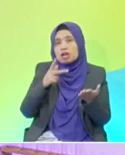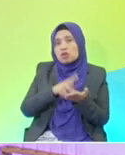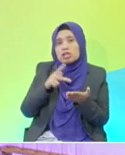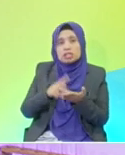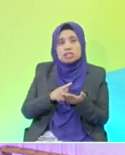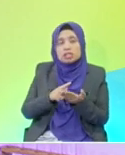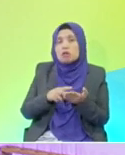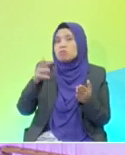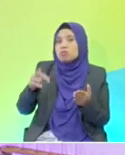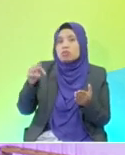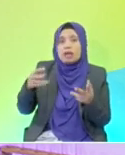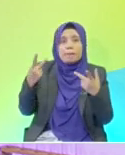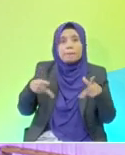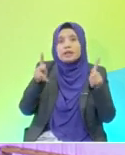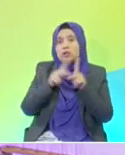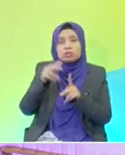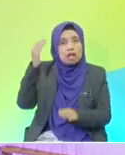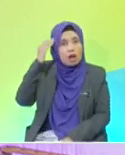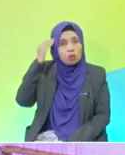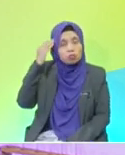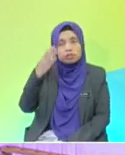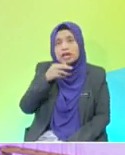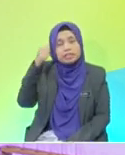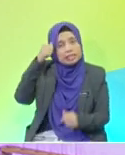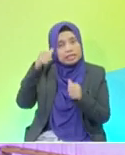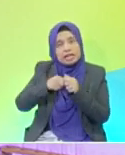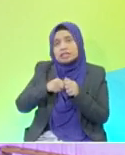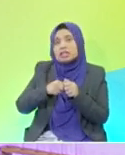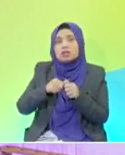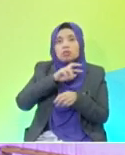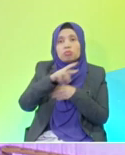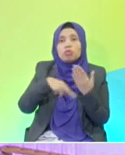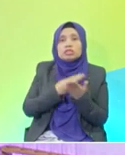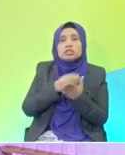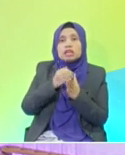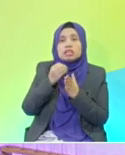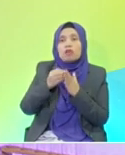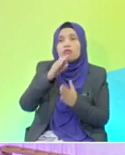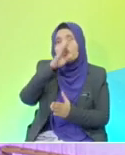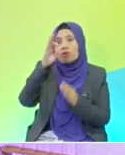Calung peluh tahun penuh Apa rumus ataupun formula